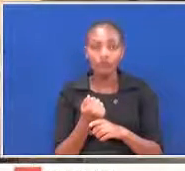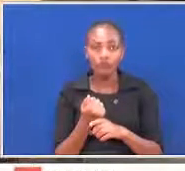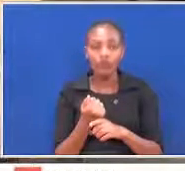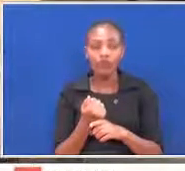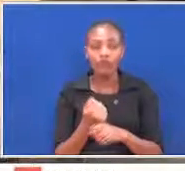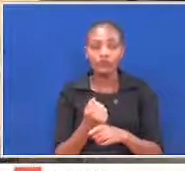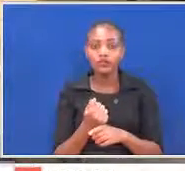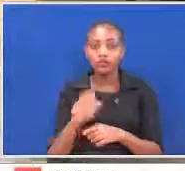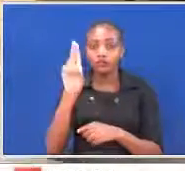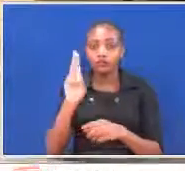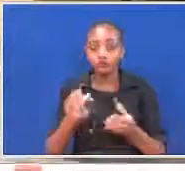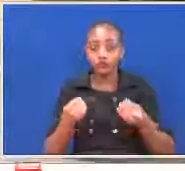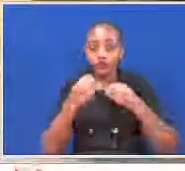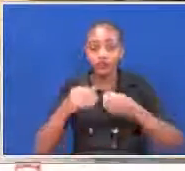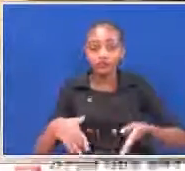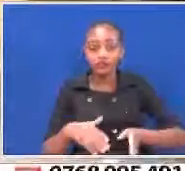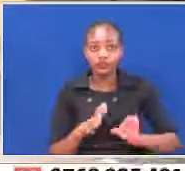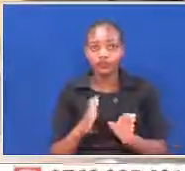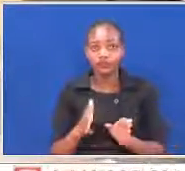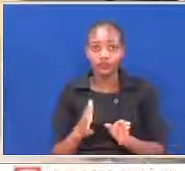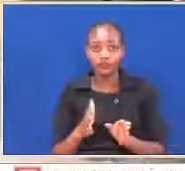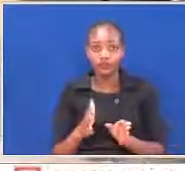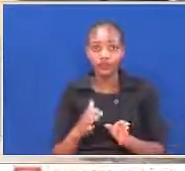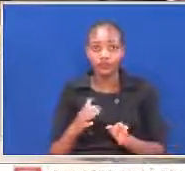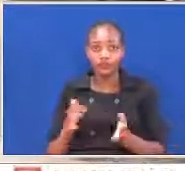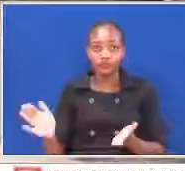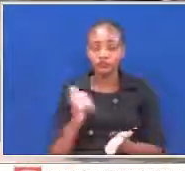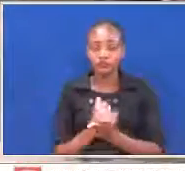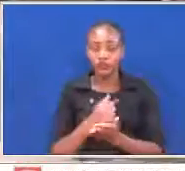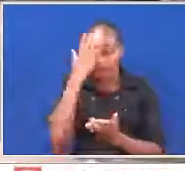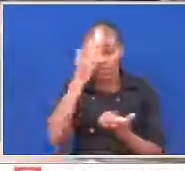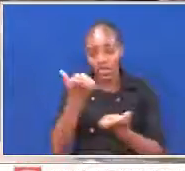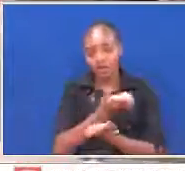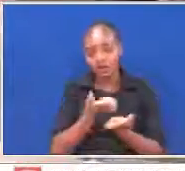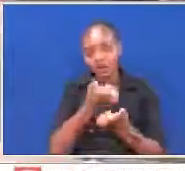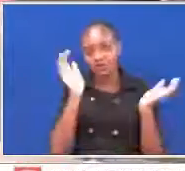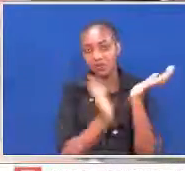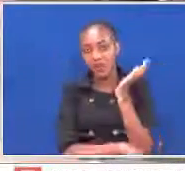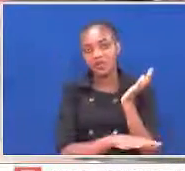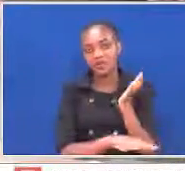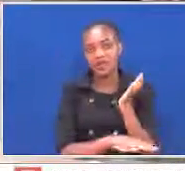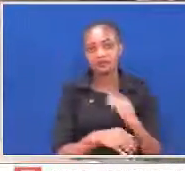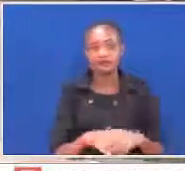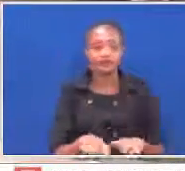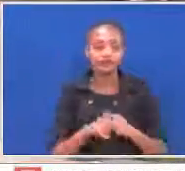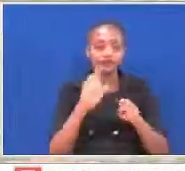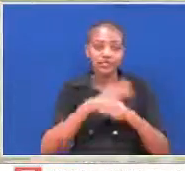atutafutie employment juu uchumi imekuwa ngumu sana, pia kazi imekuwa